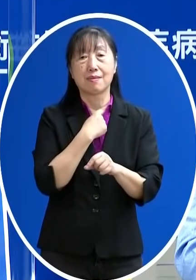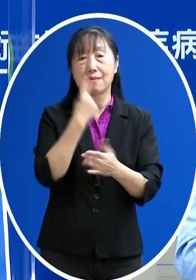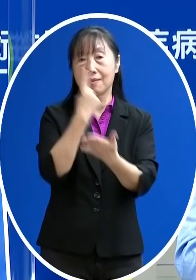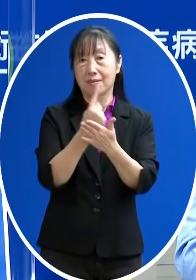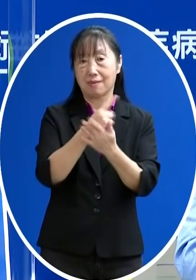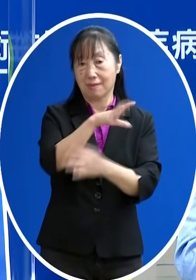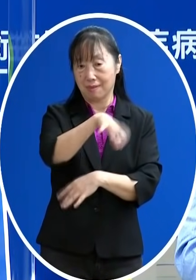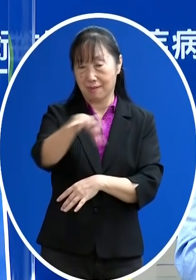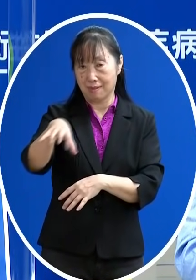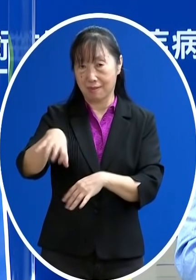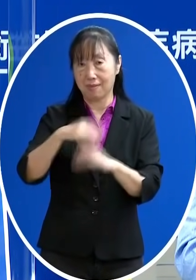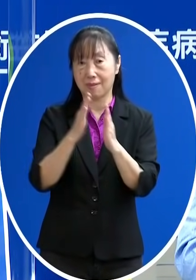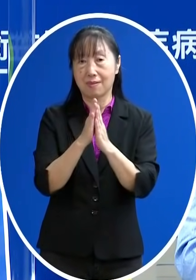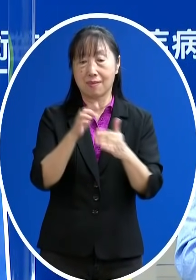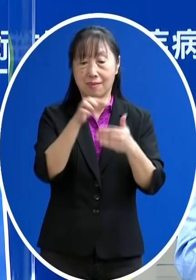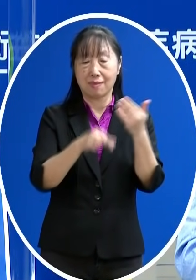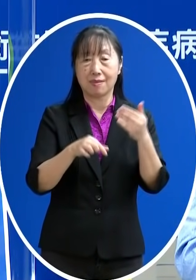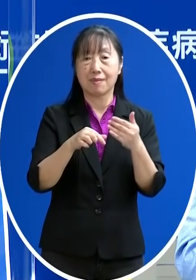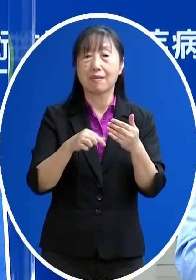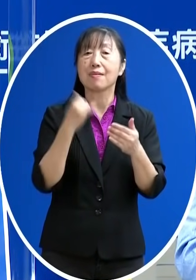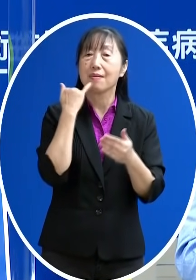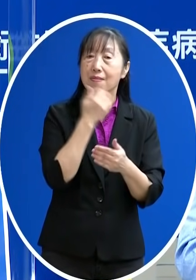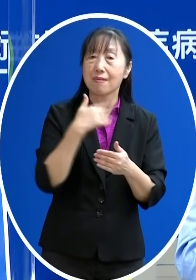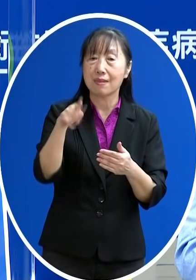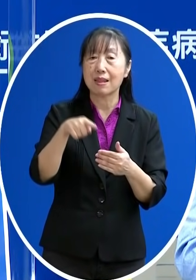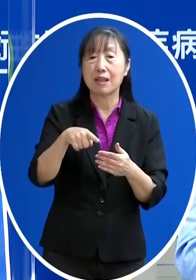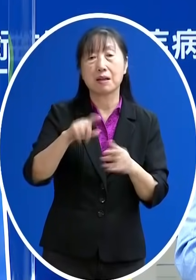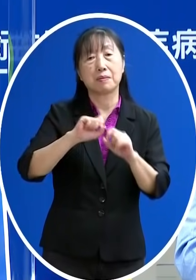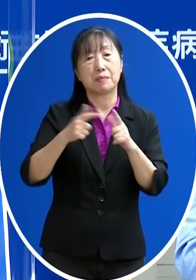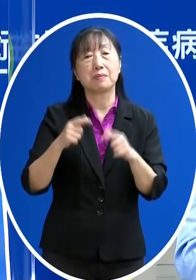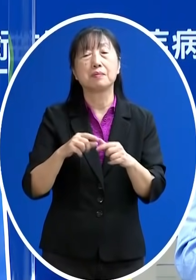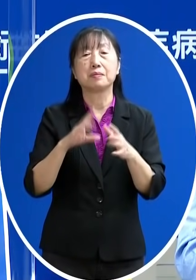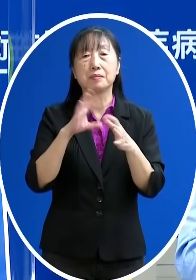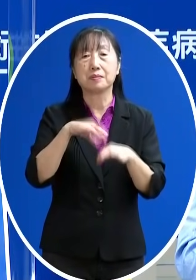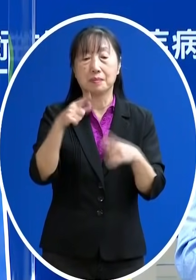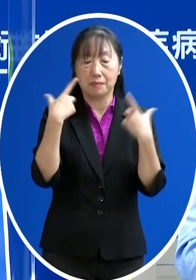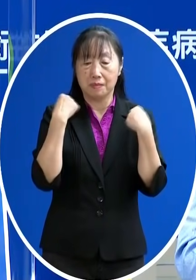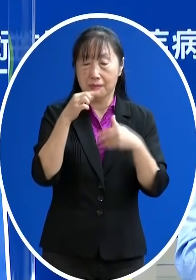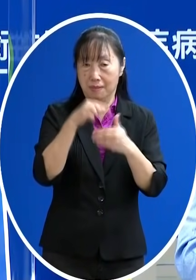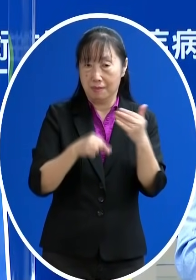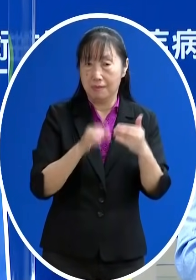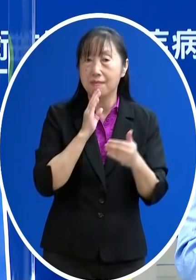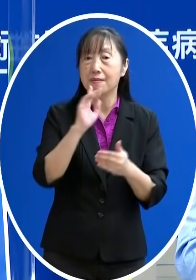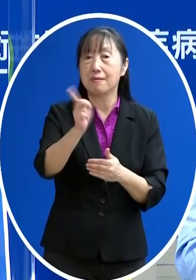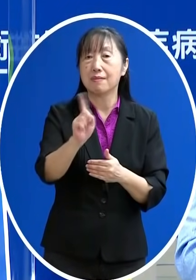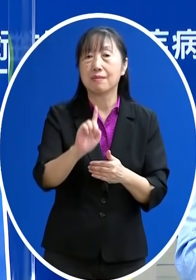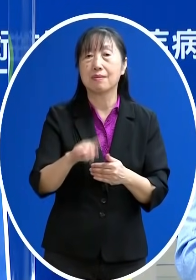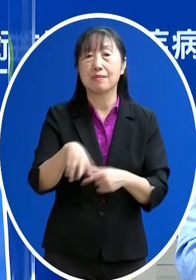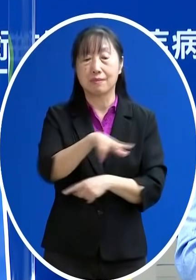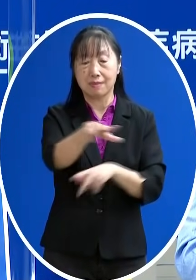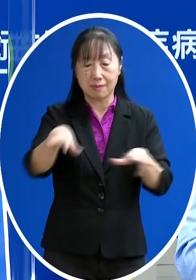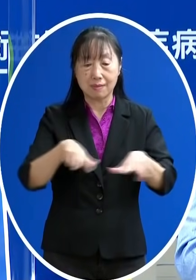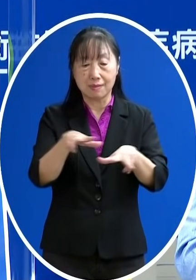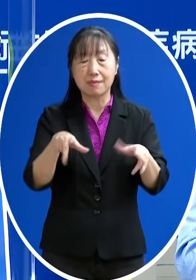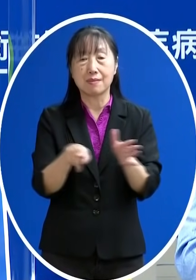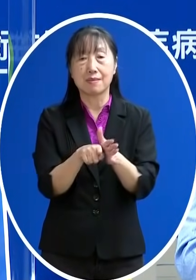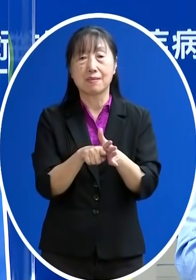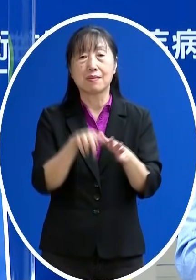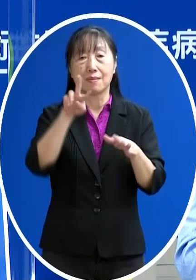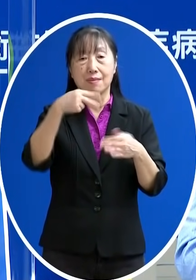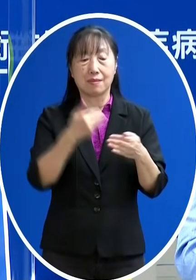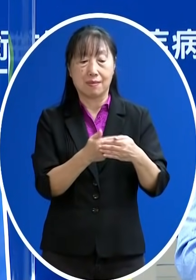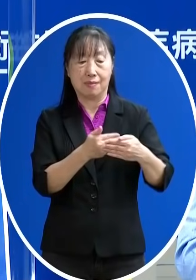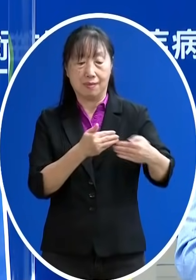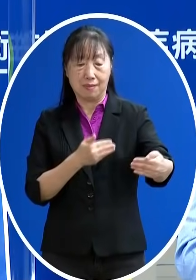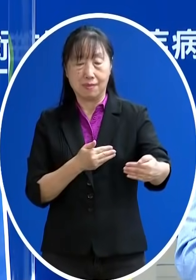每个地方都有它的一个不同的主管单位。那原则哈是在空旷区域保持社交距离，在这